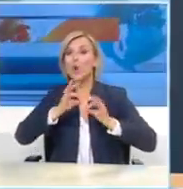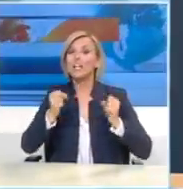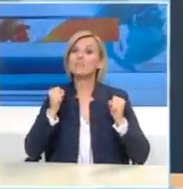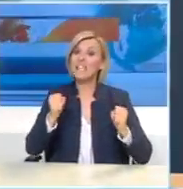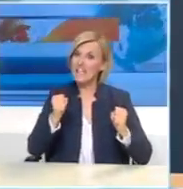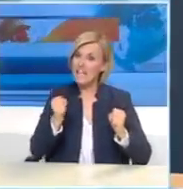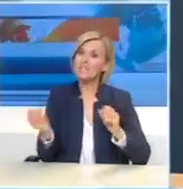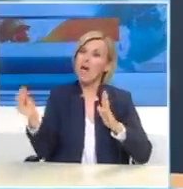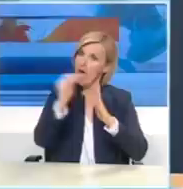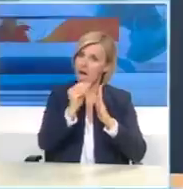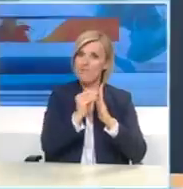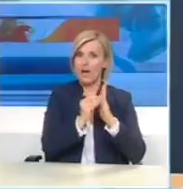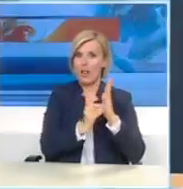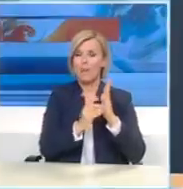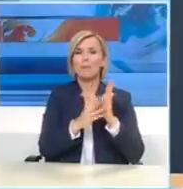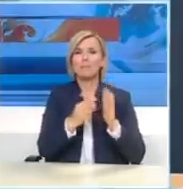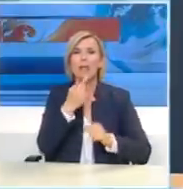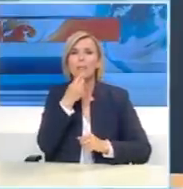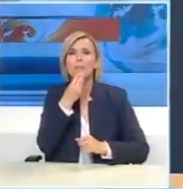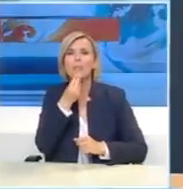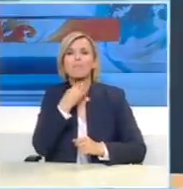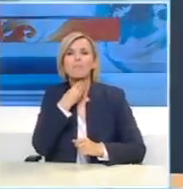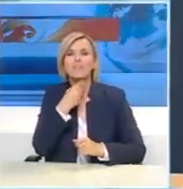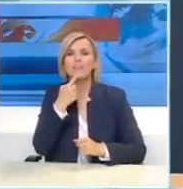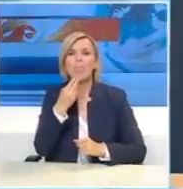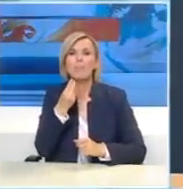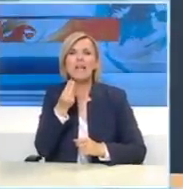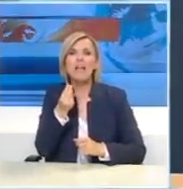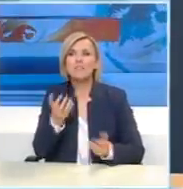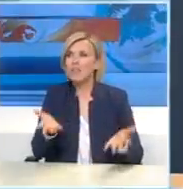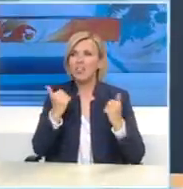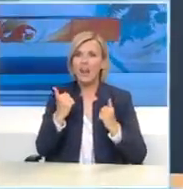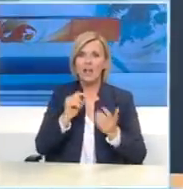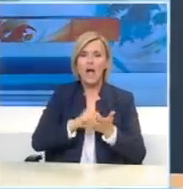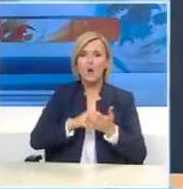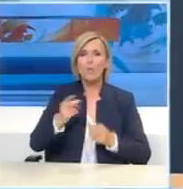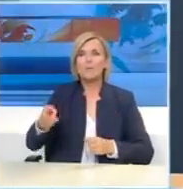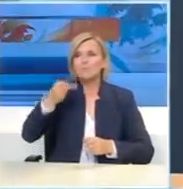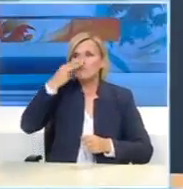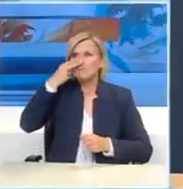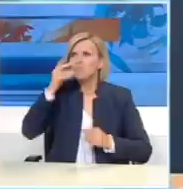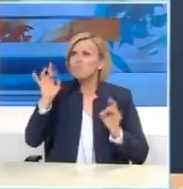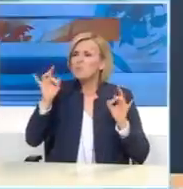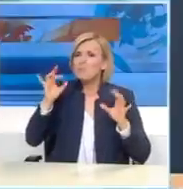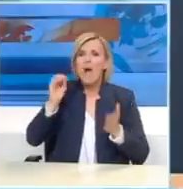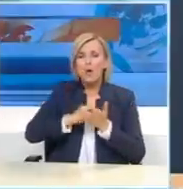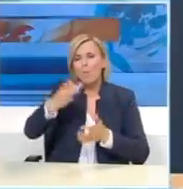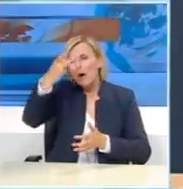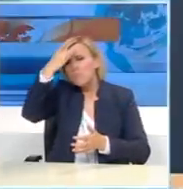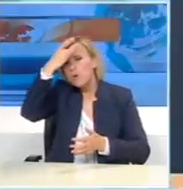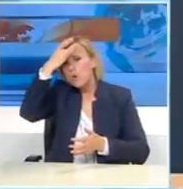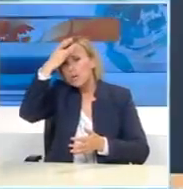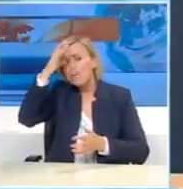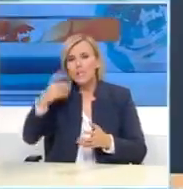διαταραχή, η απώλεια στη γεύση, στην όσφρηση ή τον πονοκέφαλο ή τα